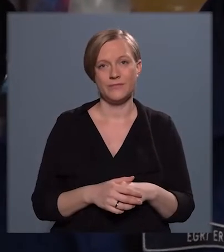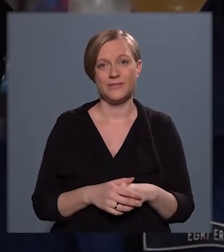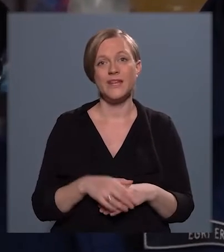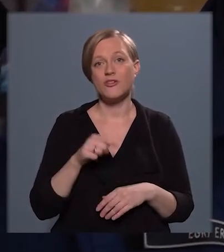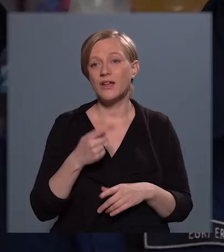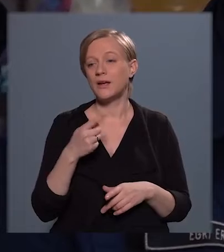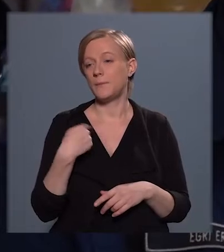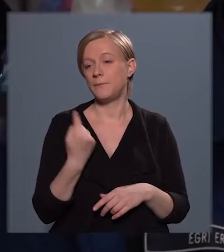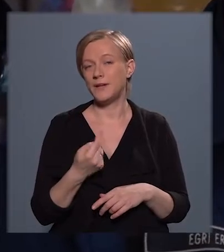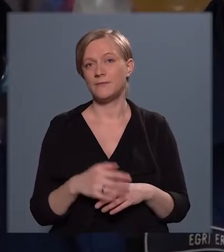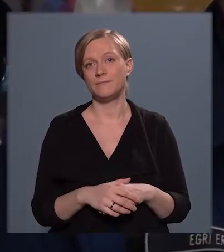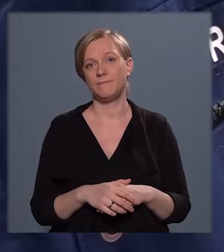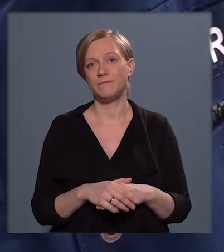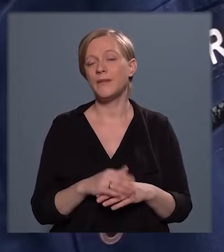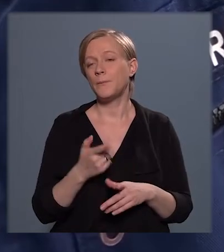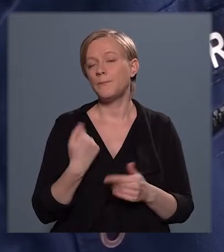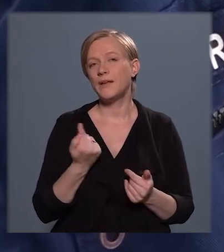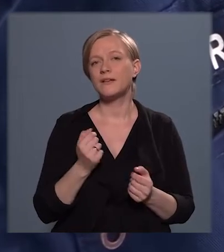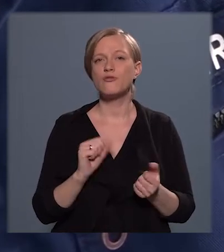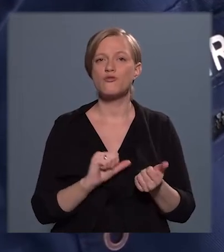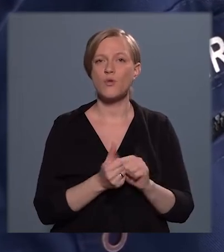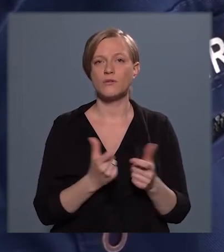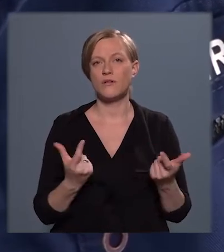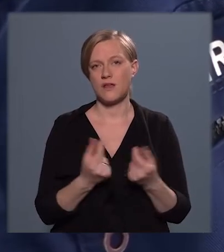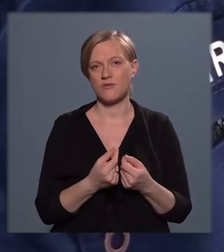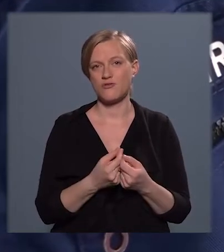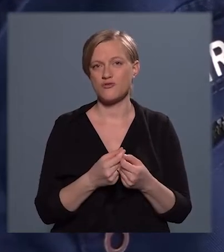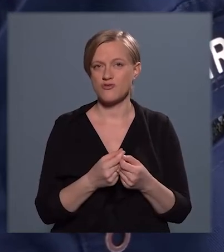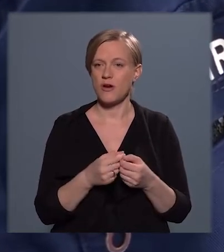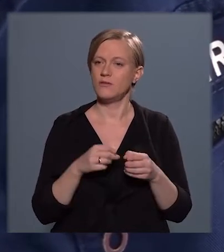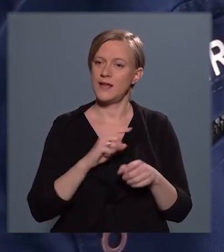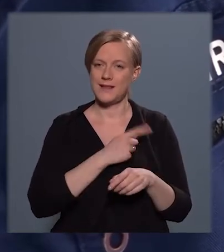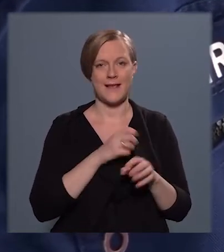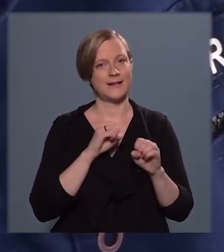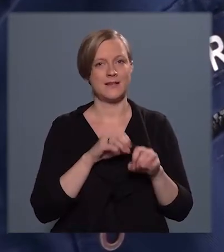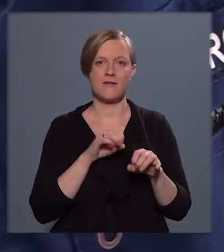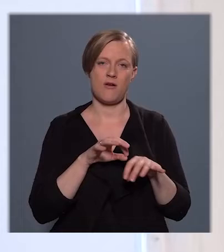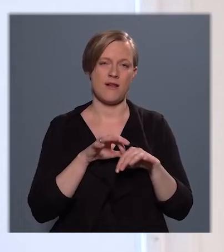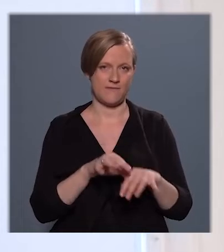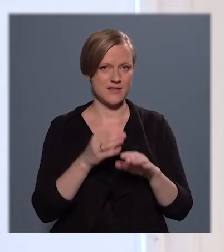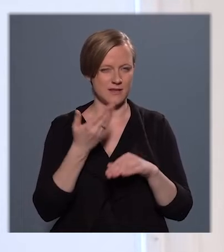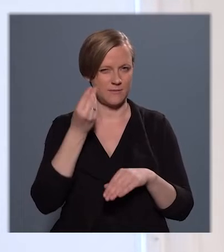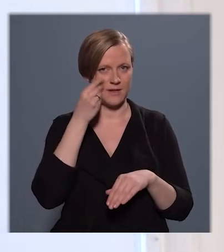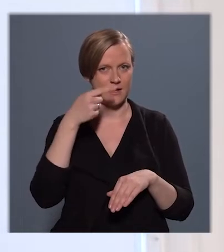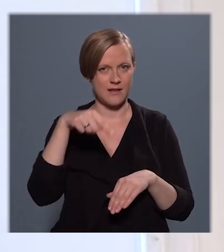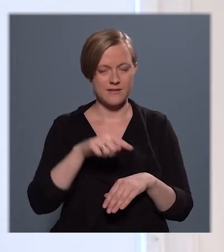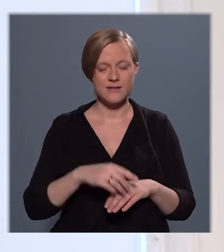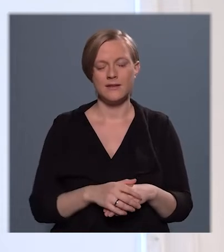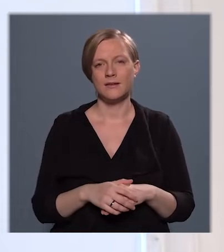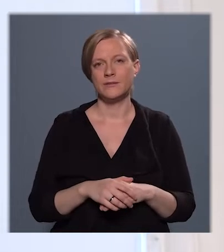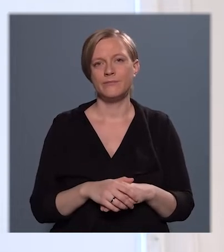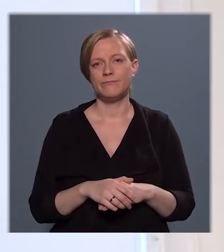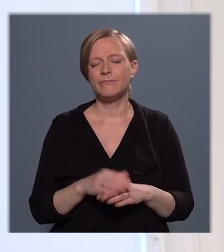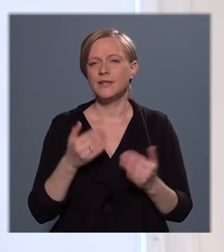erre mi egy kis sportolással vezettük le az energiánkat. Ha emlékeztek rá, akkor